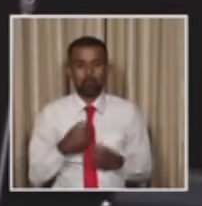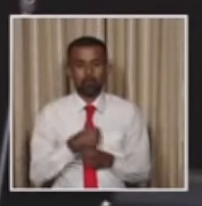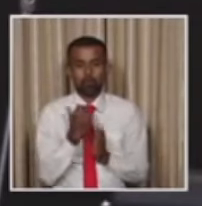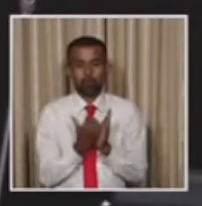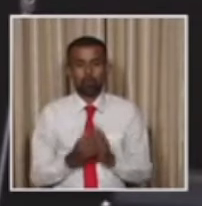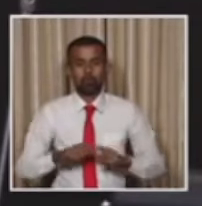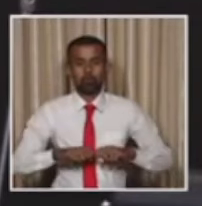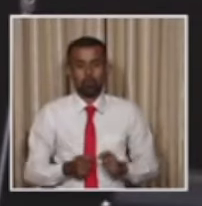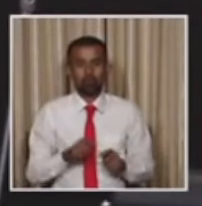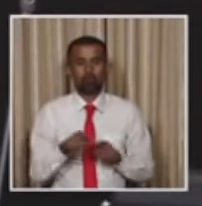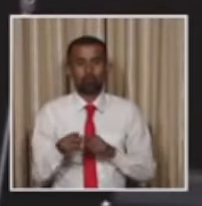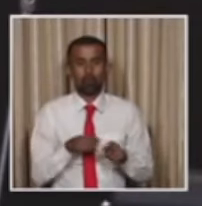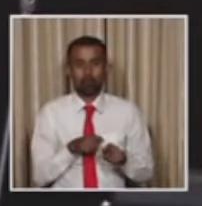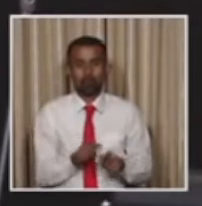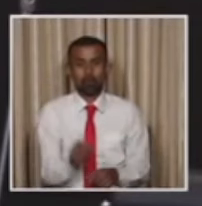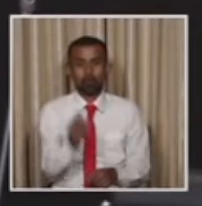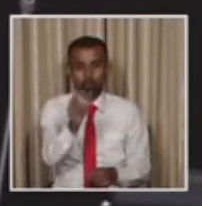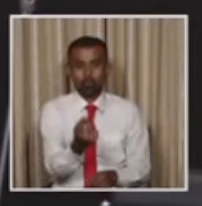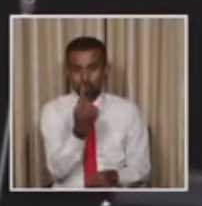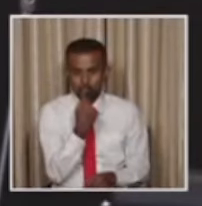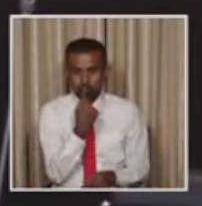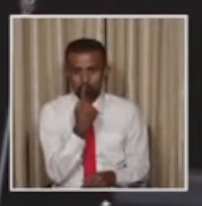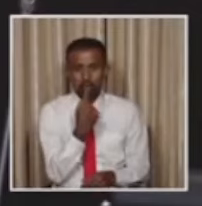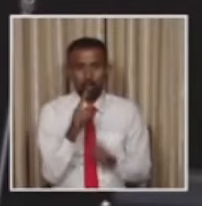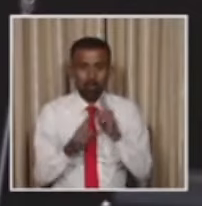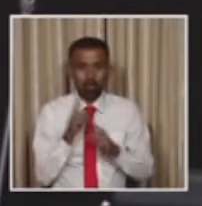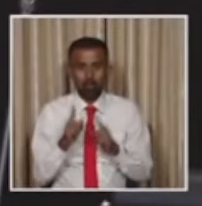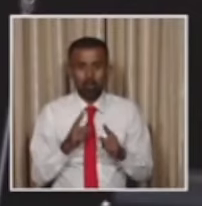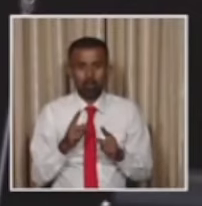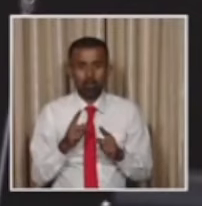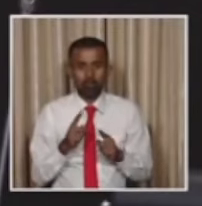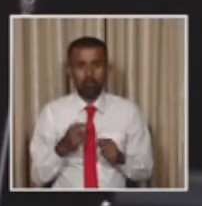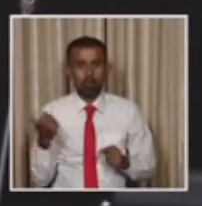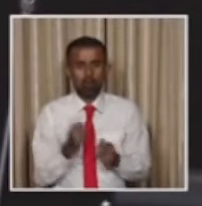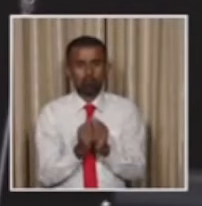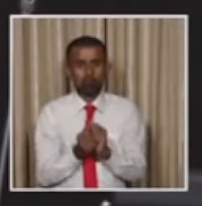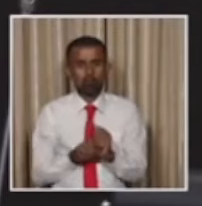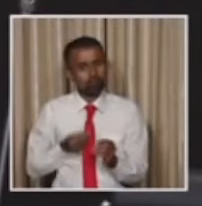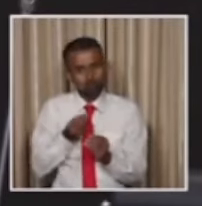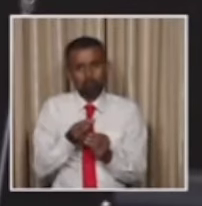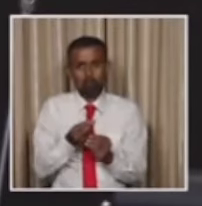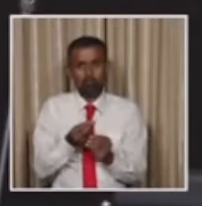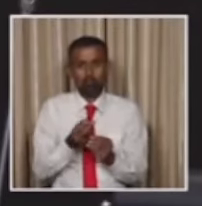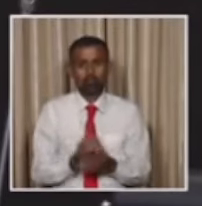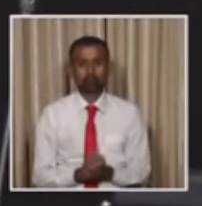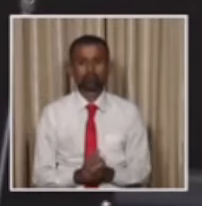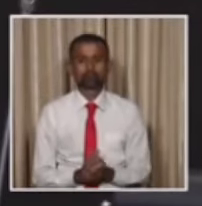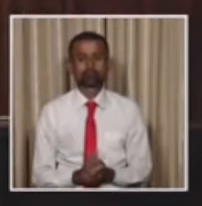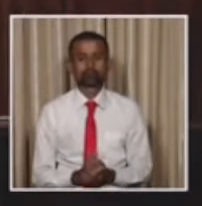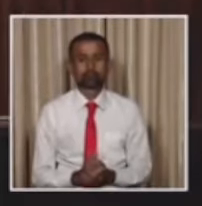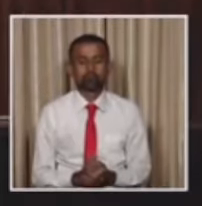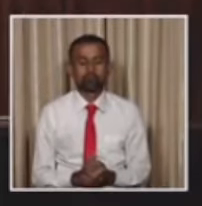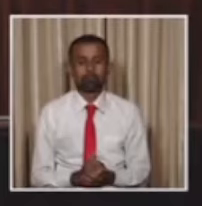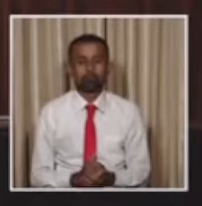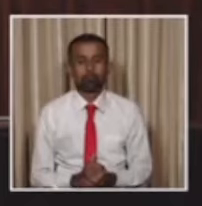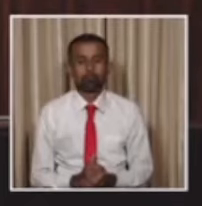විවස්ථාව උල්ලංඝනය කිරීමක් කරනවා. නමුත් ඔබතුමාලා කියන කාරණේ සාකච්ඡා කරලා අපි තව අලුත් සංශෝධනයක් ගේමු. හර්ෂ මන්ත්‍රීතුමා කතා